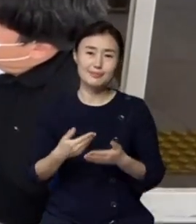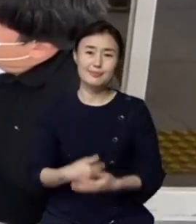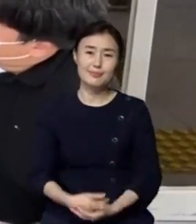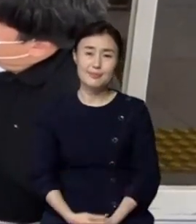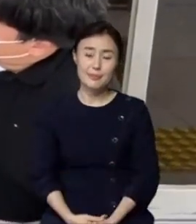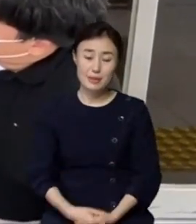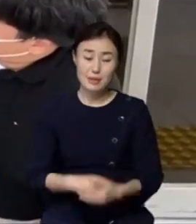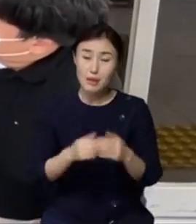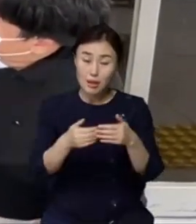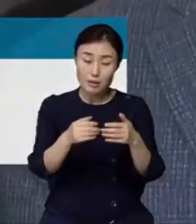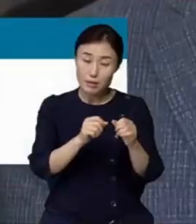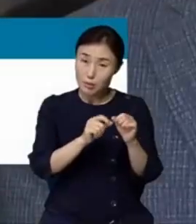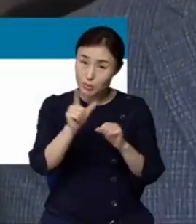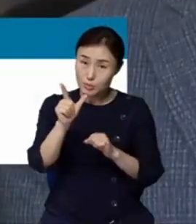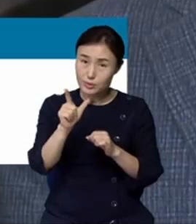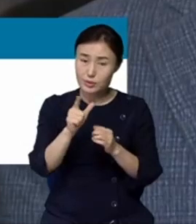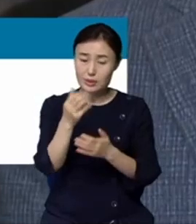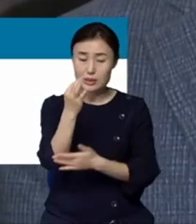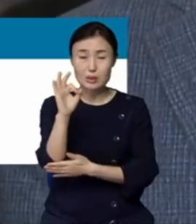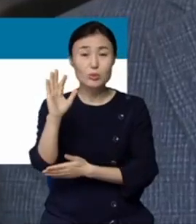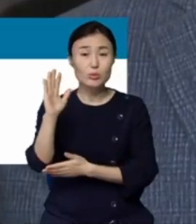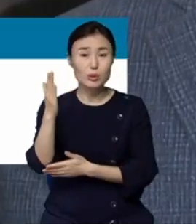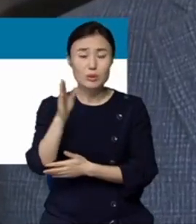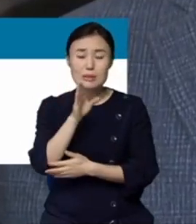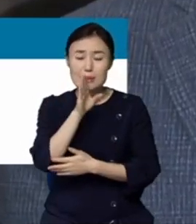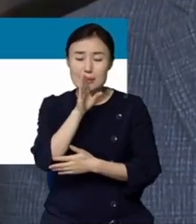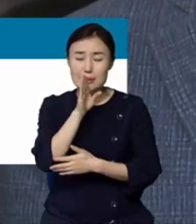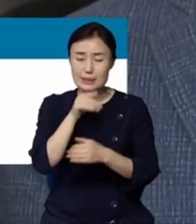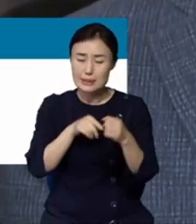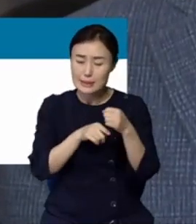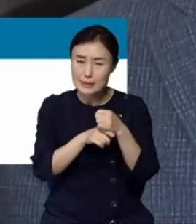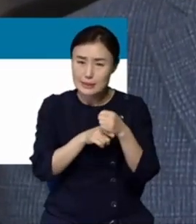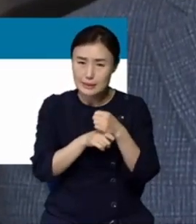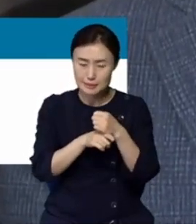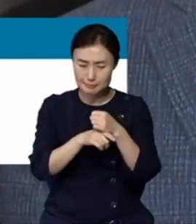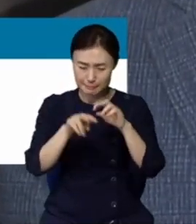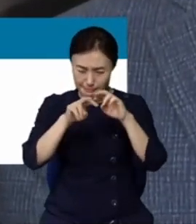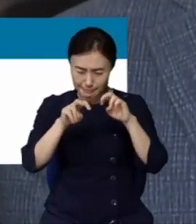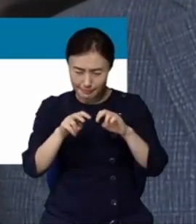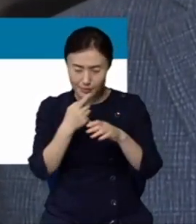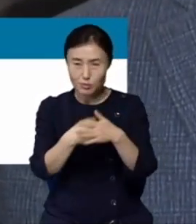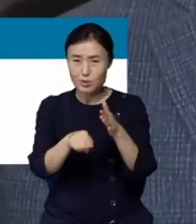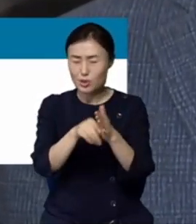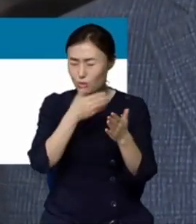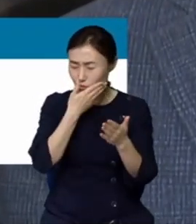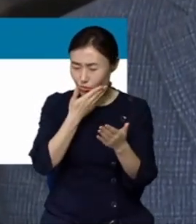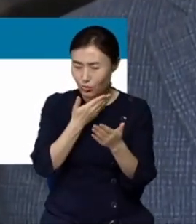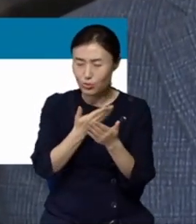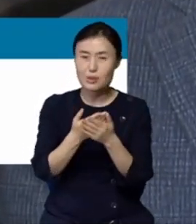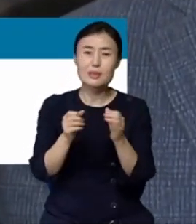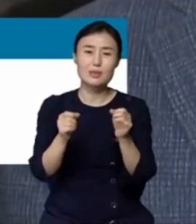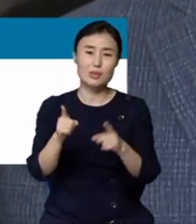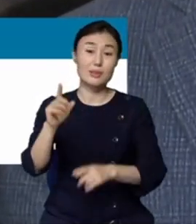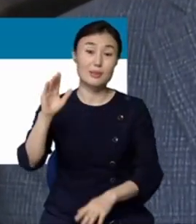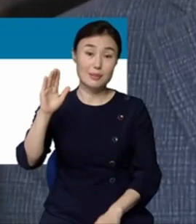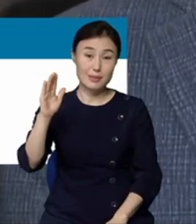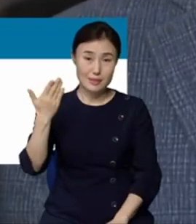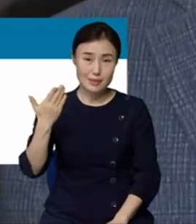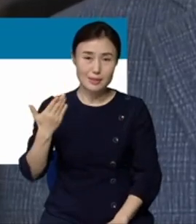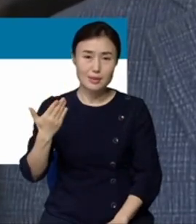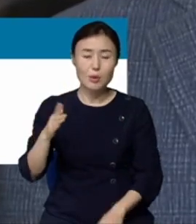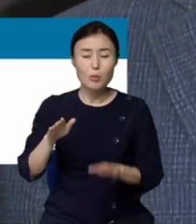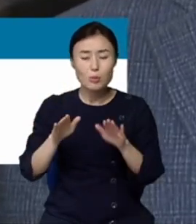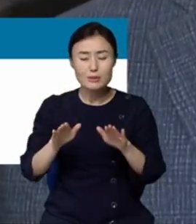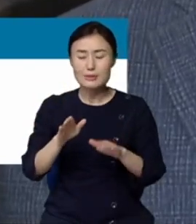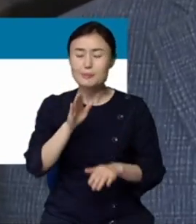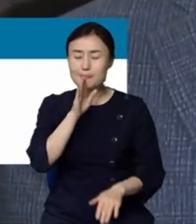다 인용이 되었고 진상 규명을 위해서 대단히 중요한 기회가 되었다는 점에서